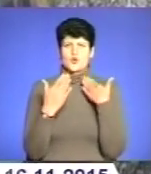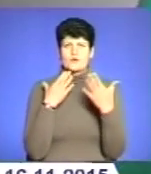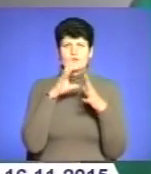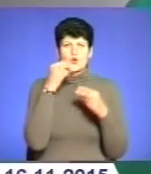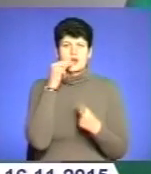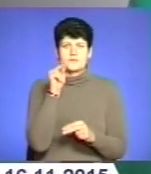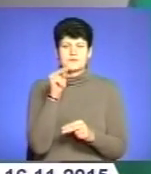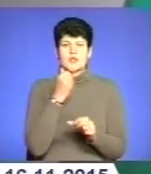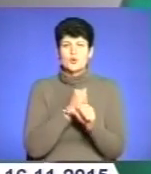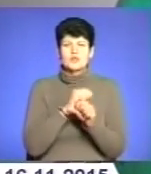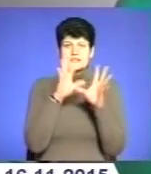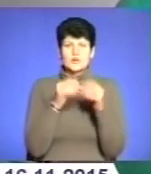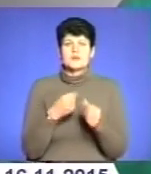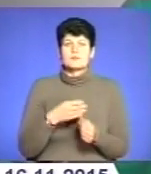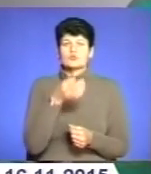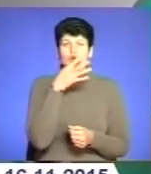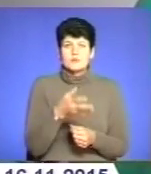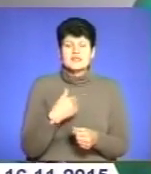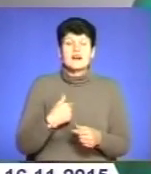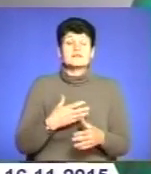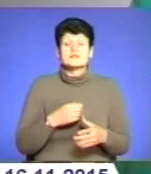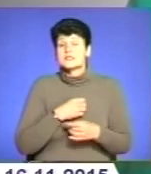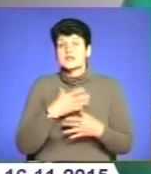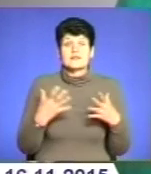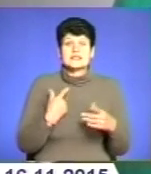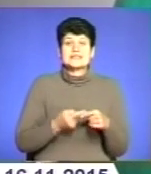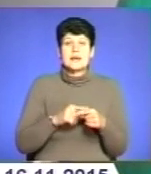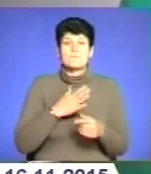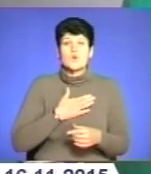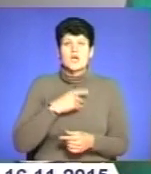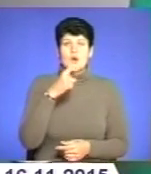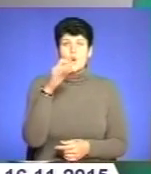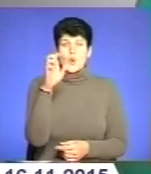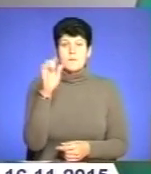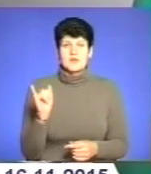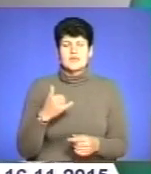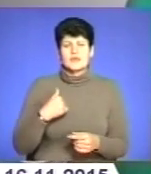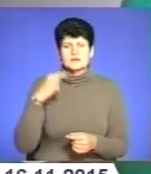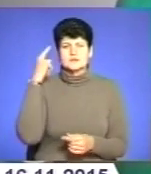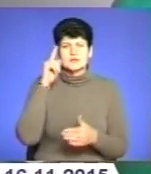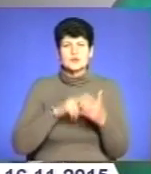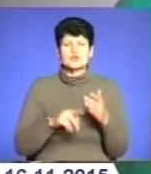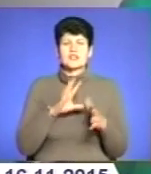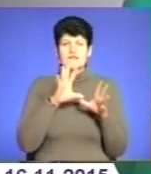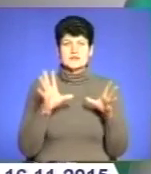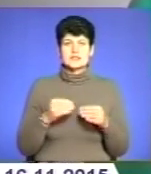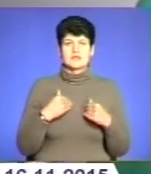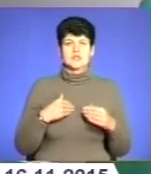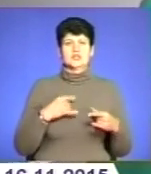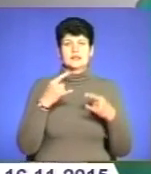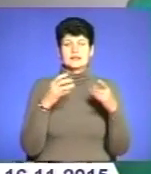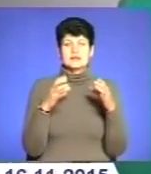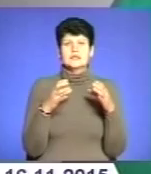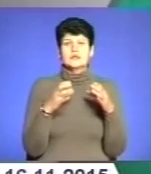найкращого. Робота мені загалом дуже подобається, я в захваті, це є моє хобі. І надіюсь, що для всіх в нашій компанії робота має таке